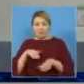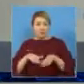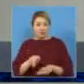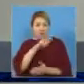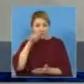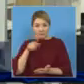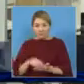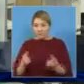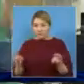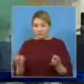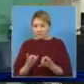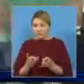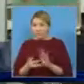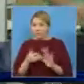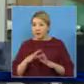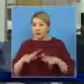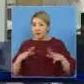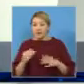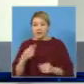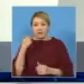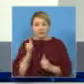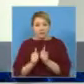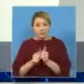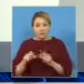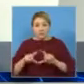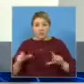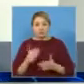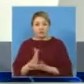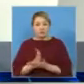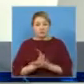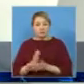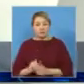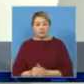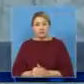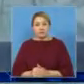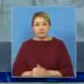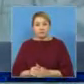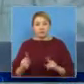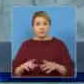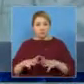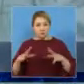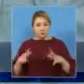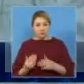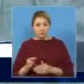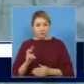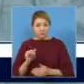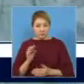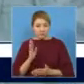данного вопроса необходимо привлечь побольше частных клиник к оказанию услуг. Чем больше будет поставщиков, у кого